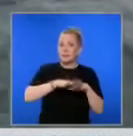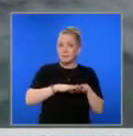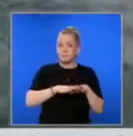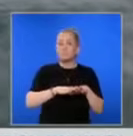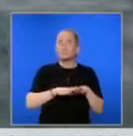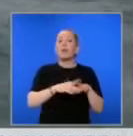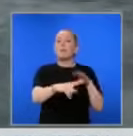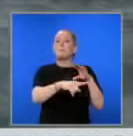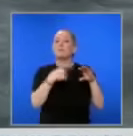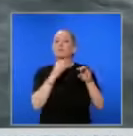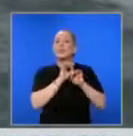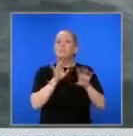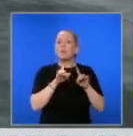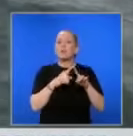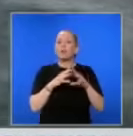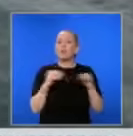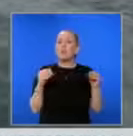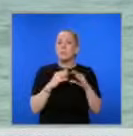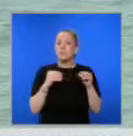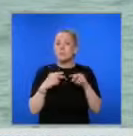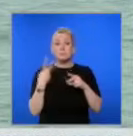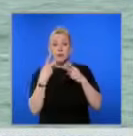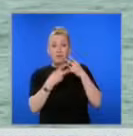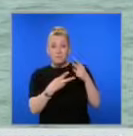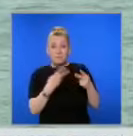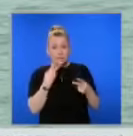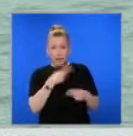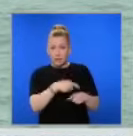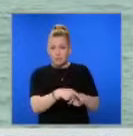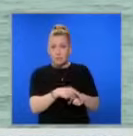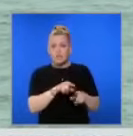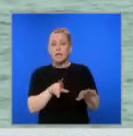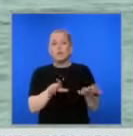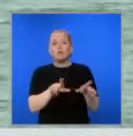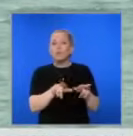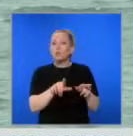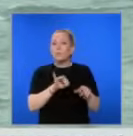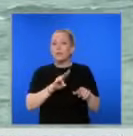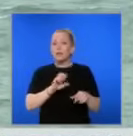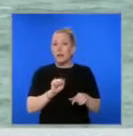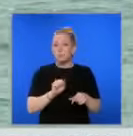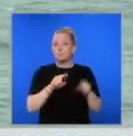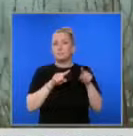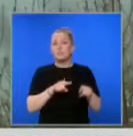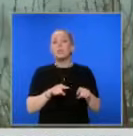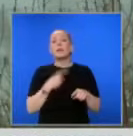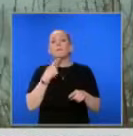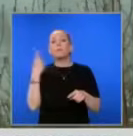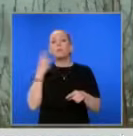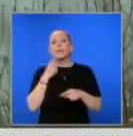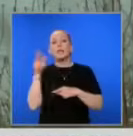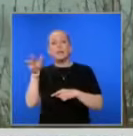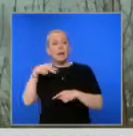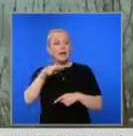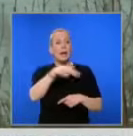си колеги, че в техни води е забелязан миноподобен обект. В понеделник крайбрежието ни е обследвано с вертолет, но мина не е